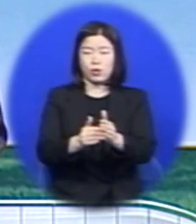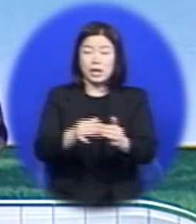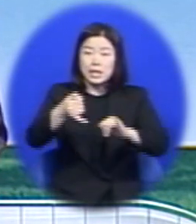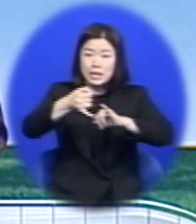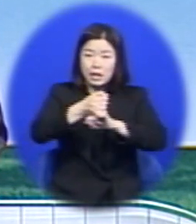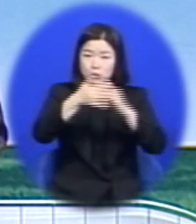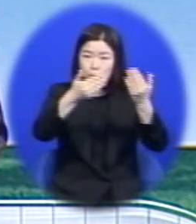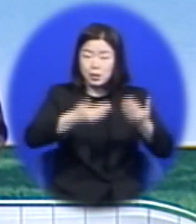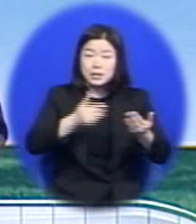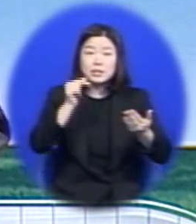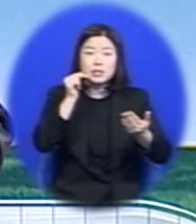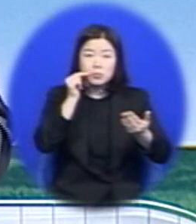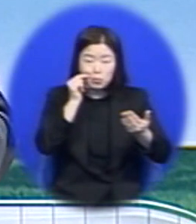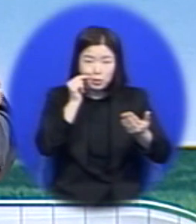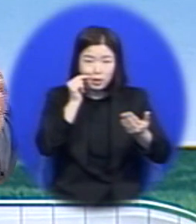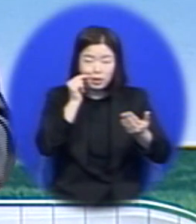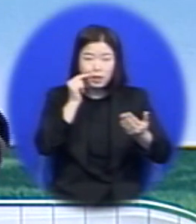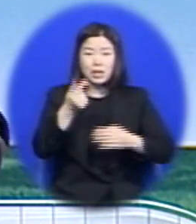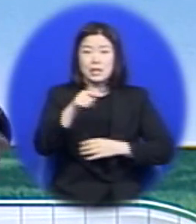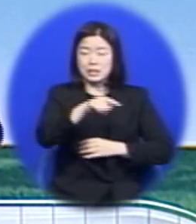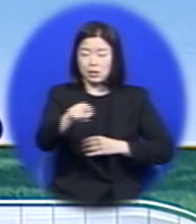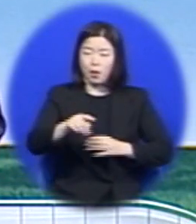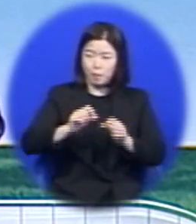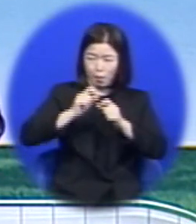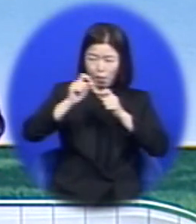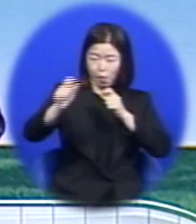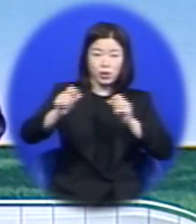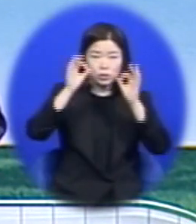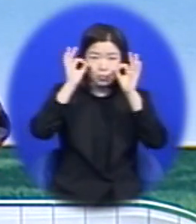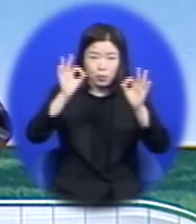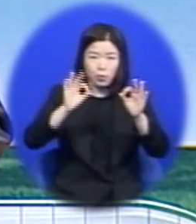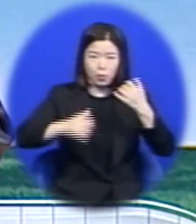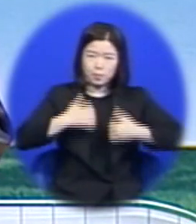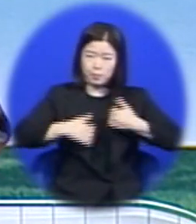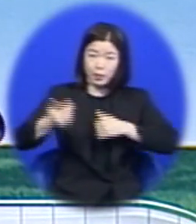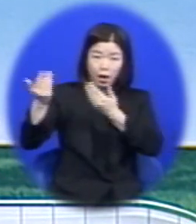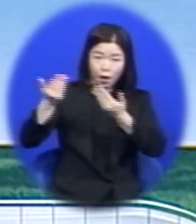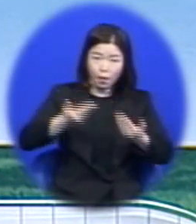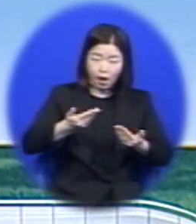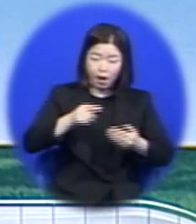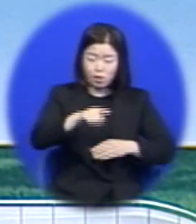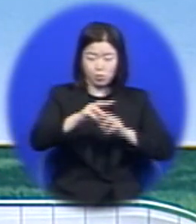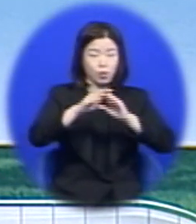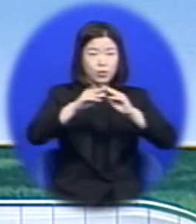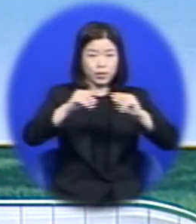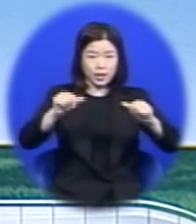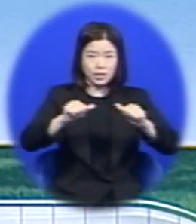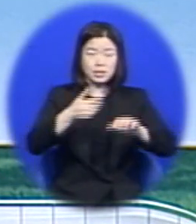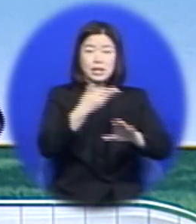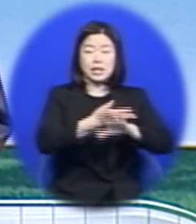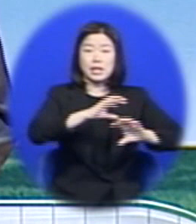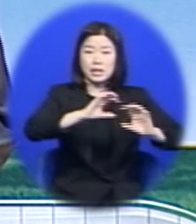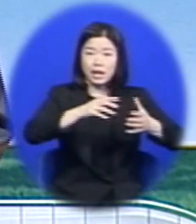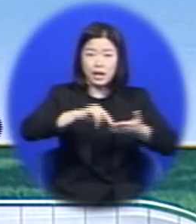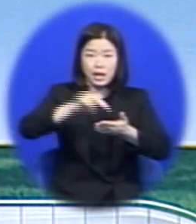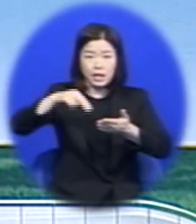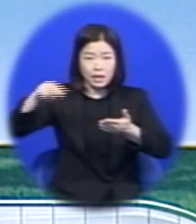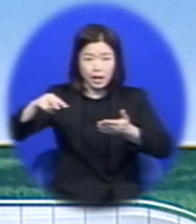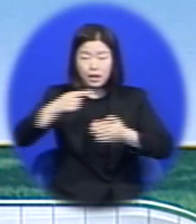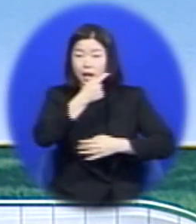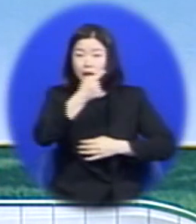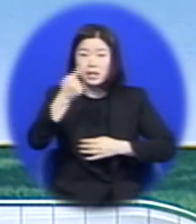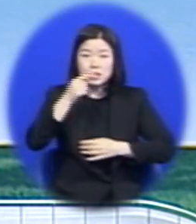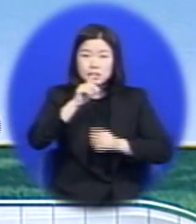받지 못하였으되 그것들을 멀리서 보고 환영하며 또 땅에서는 외국인과 나그네임을